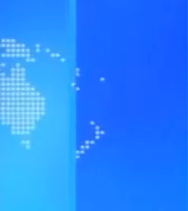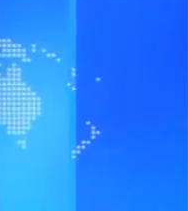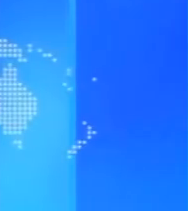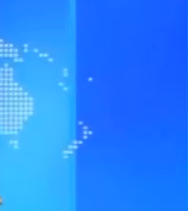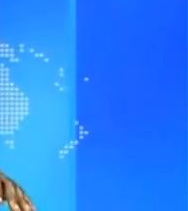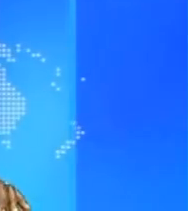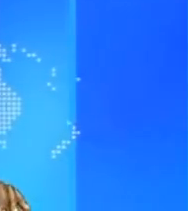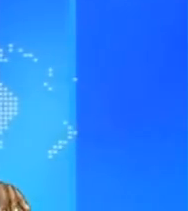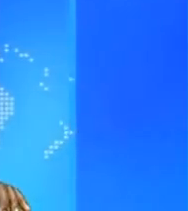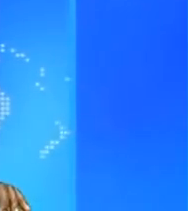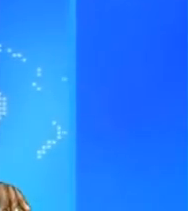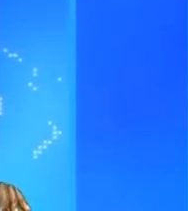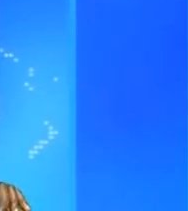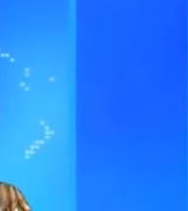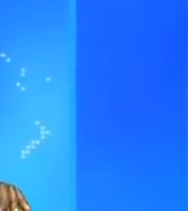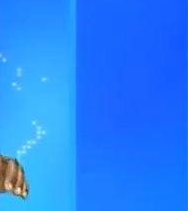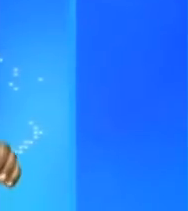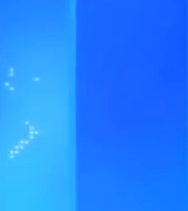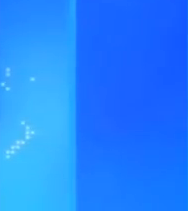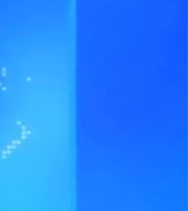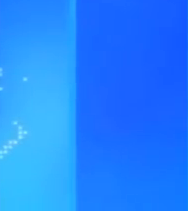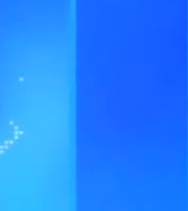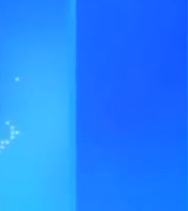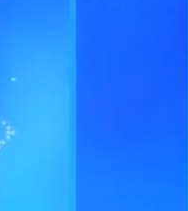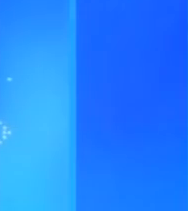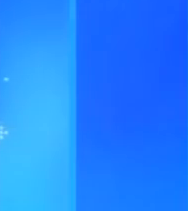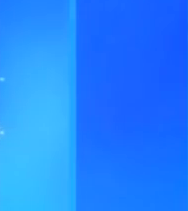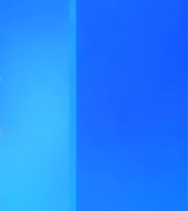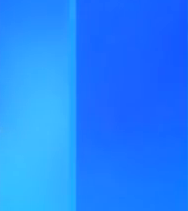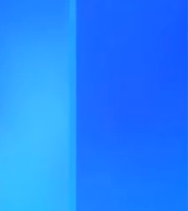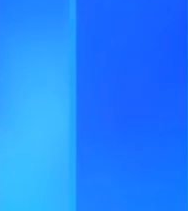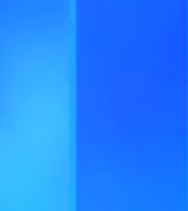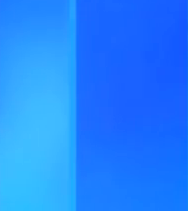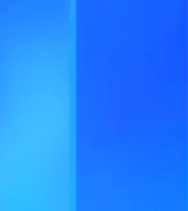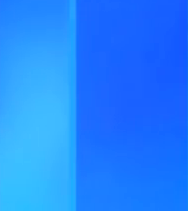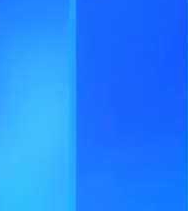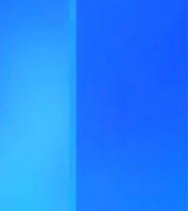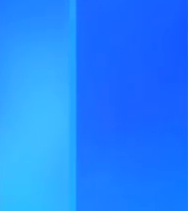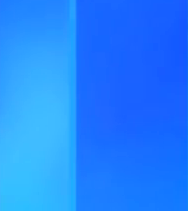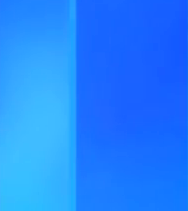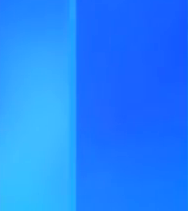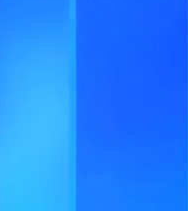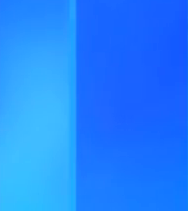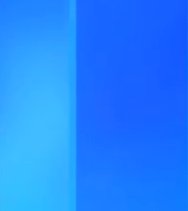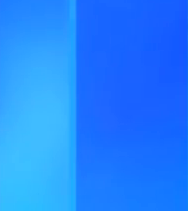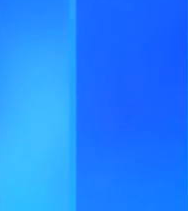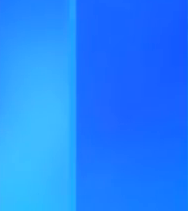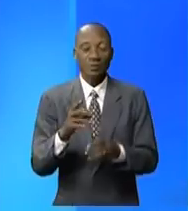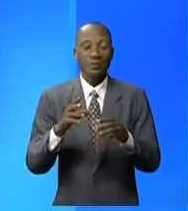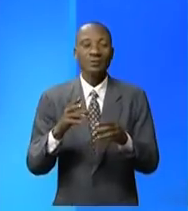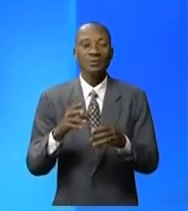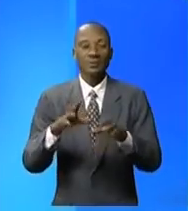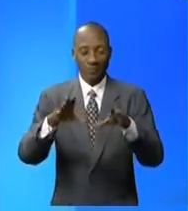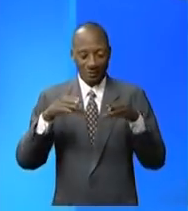ce journal, le président de la République, Félix Antoine Tshisekedi Tshilombo, et la distinguée première dame